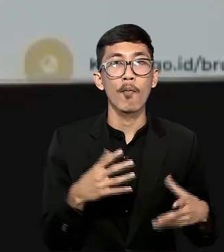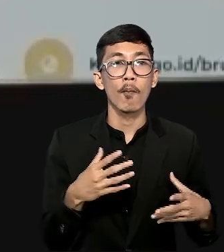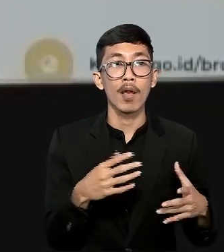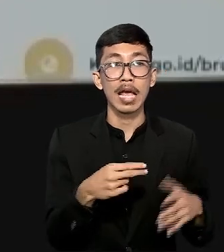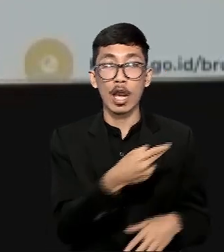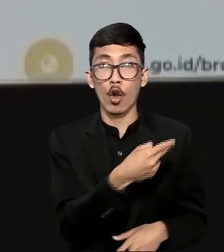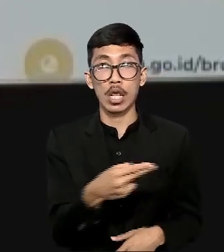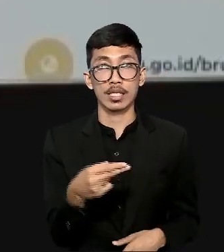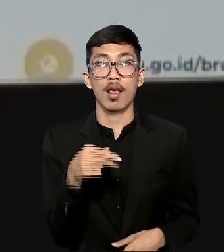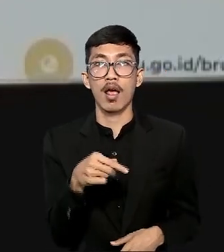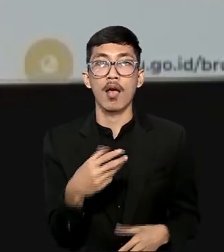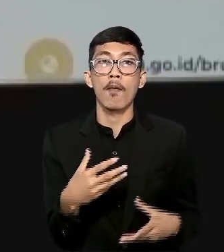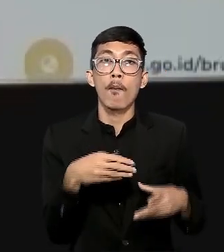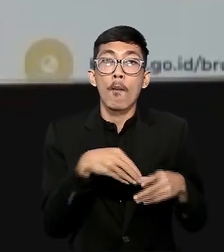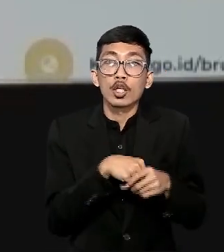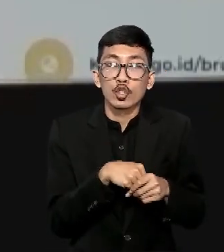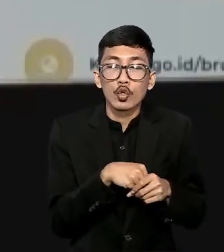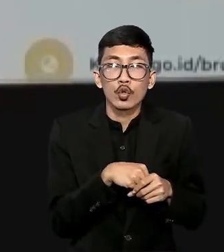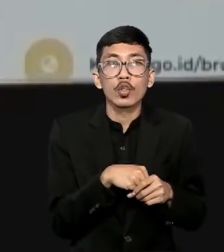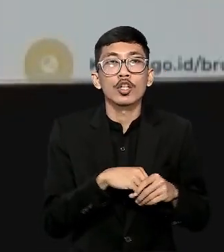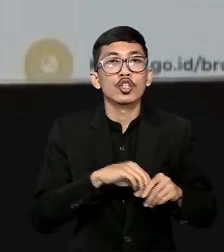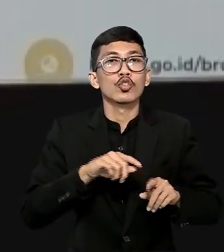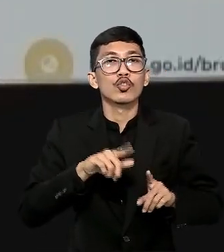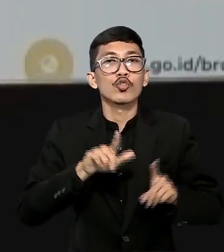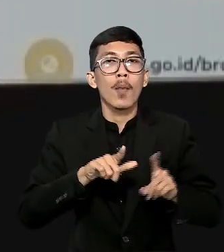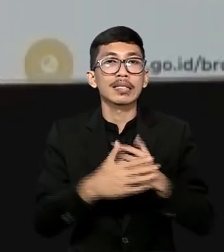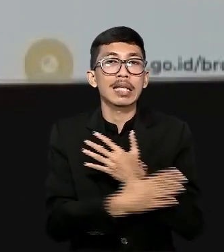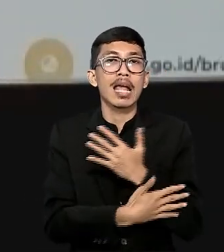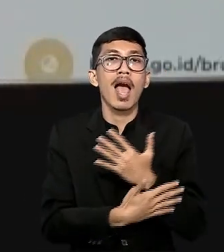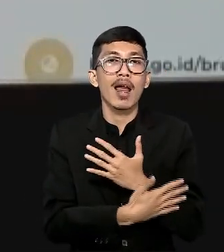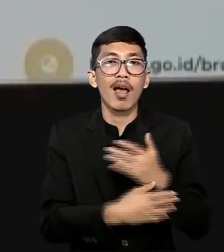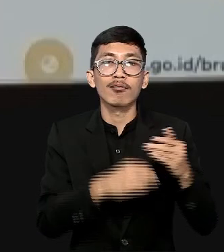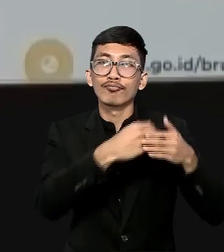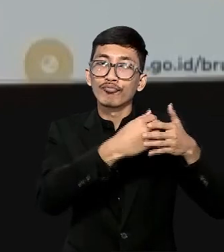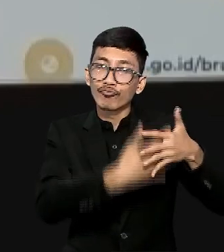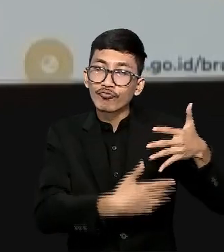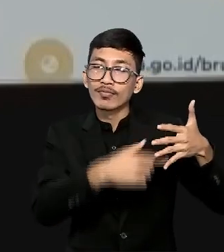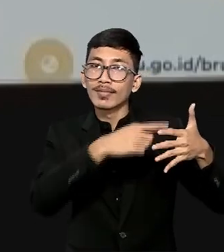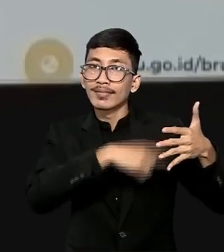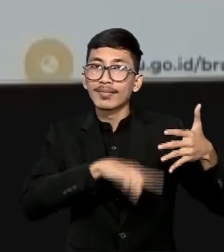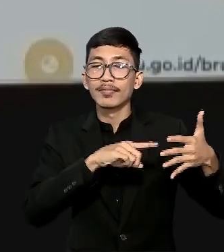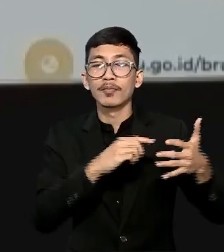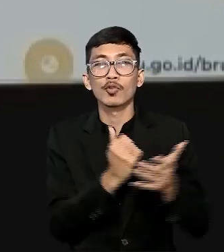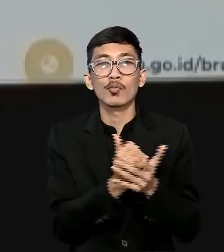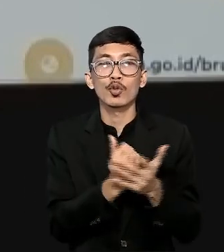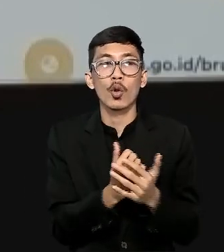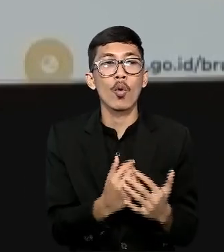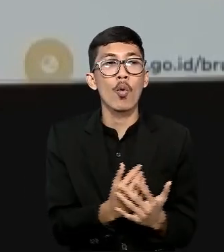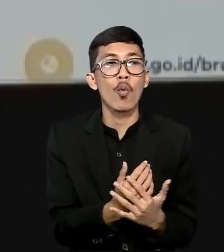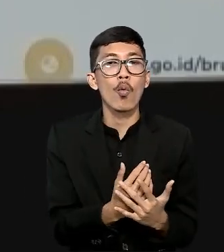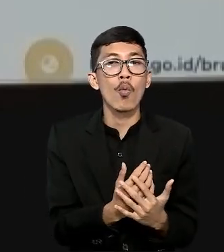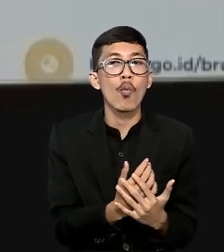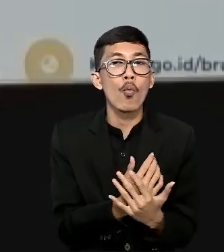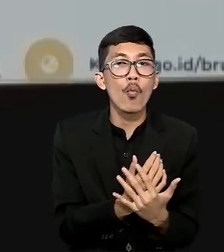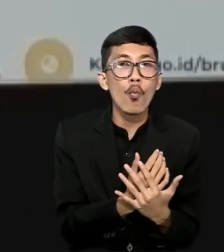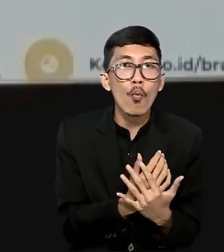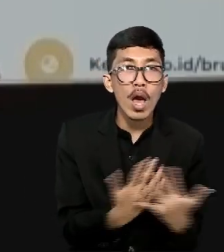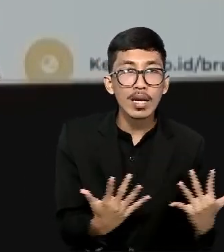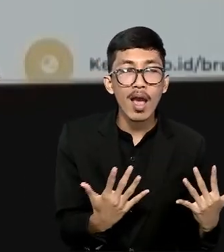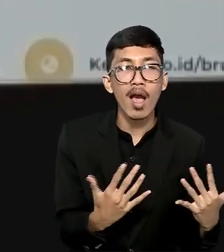negara-negara bersama 17 negara lainnya masuk ke dalam white list yang warga negaranya boleh untuk